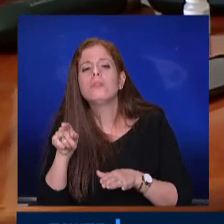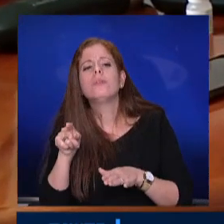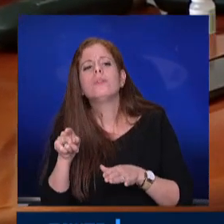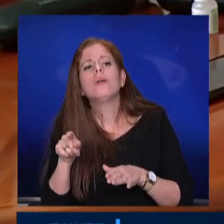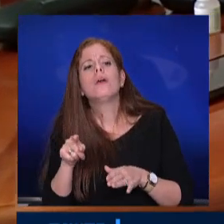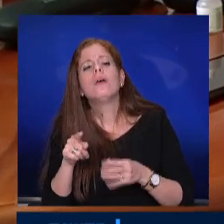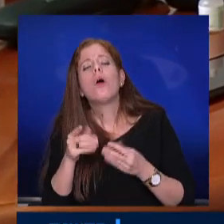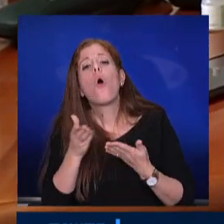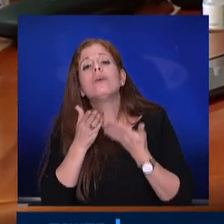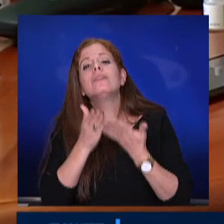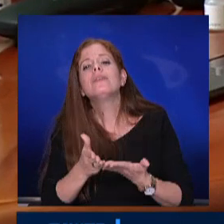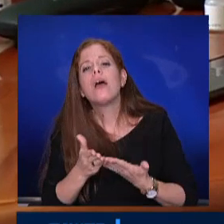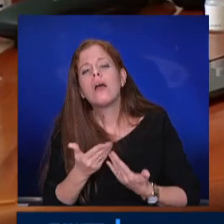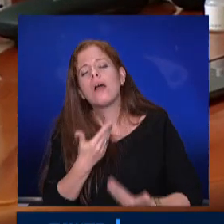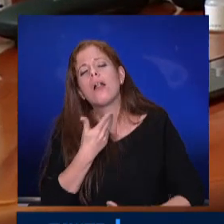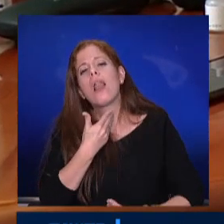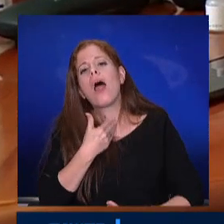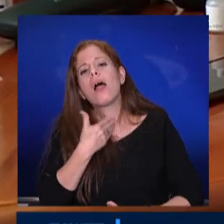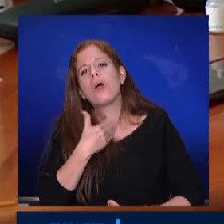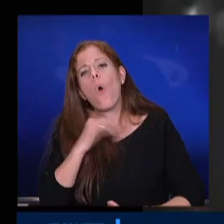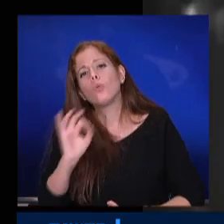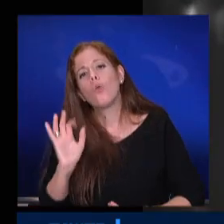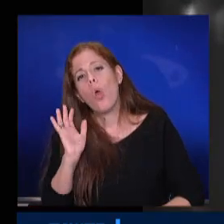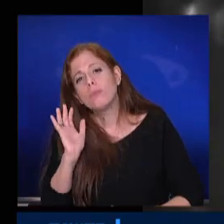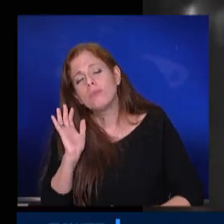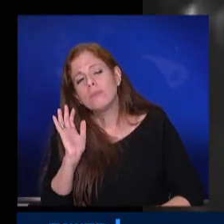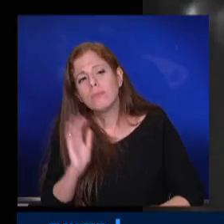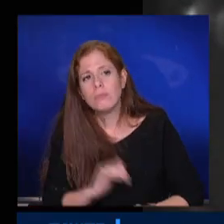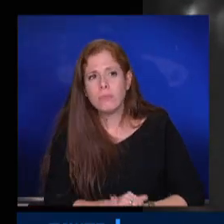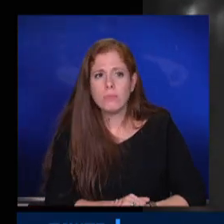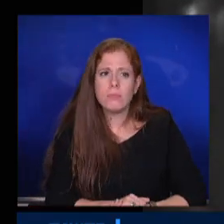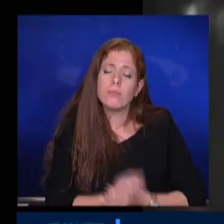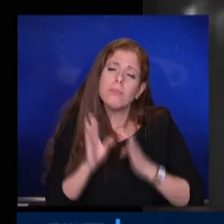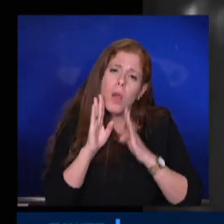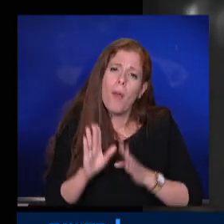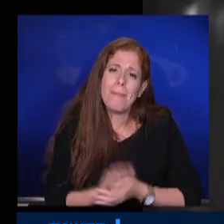מיטיב עם הגרון שלו. הוא הבטקר